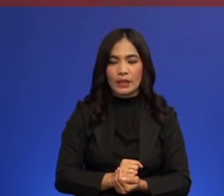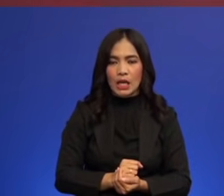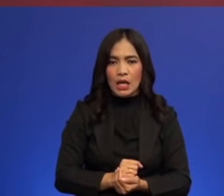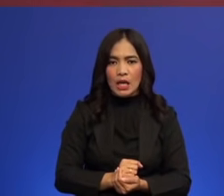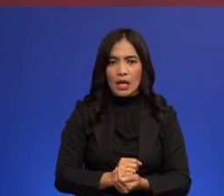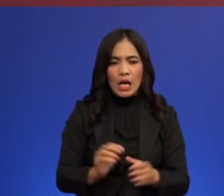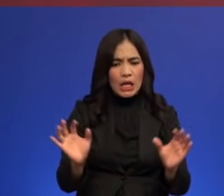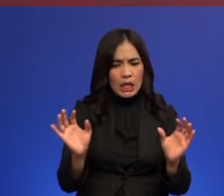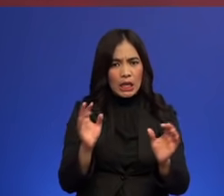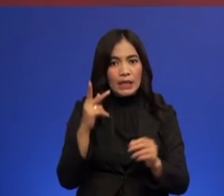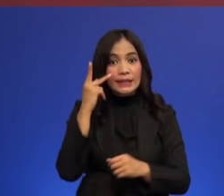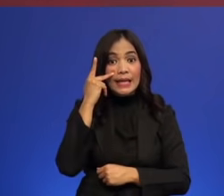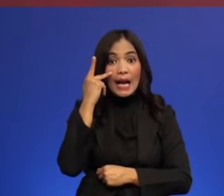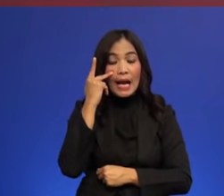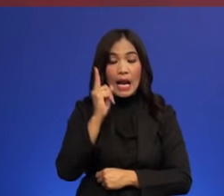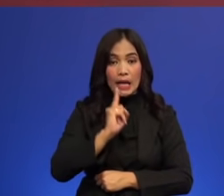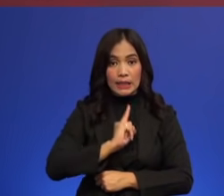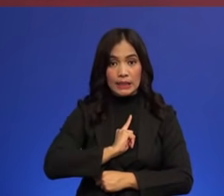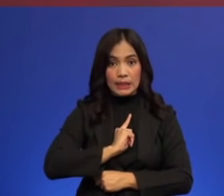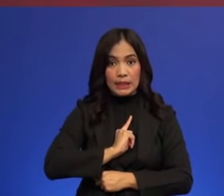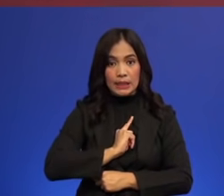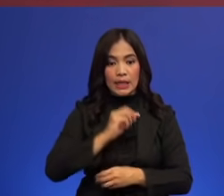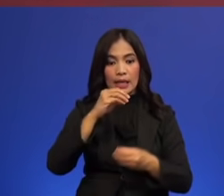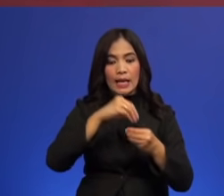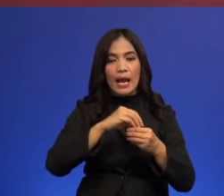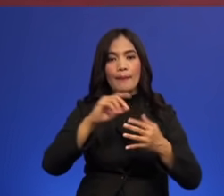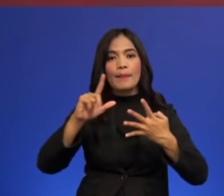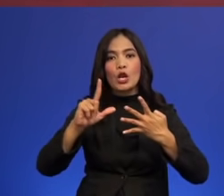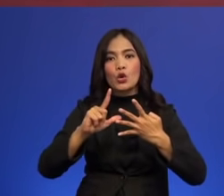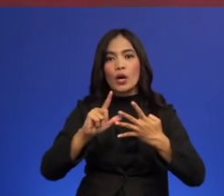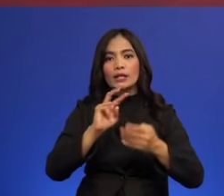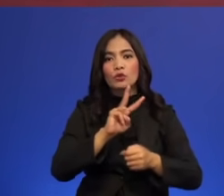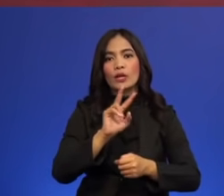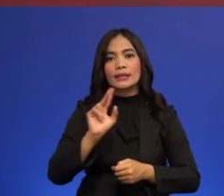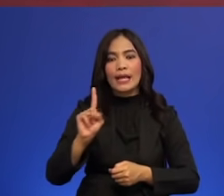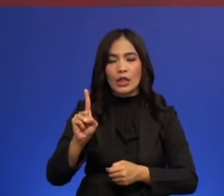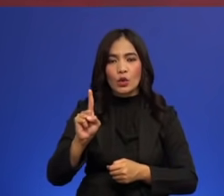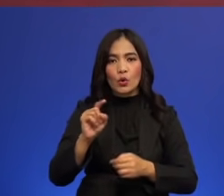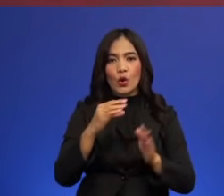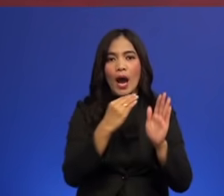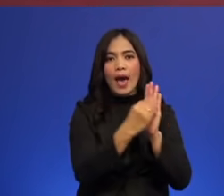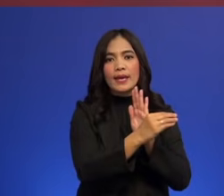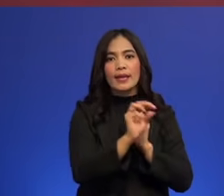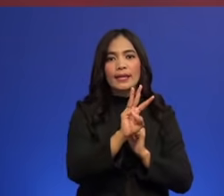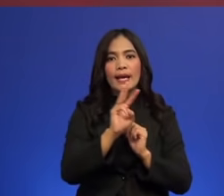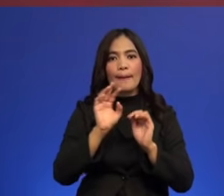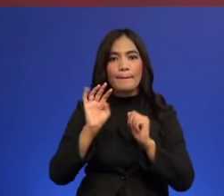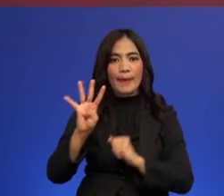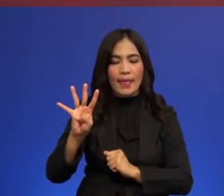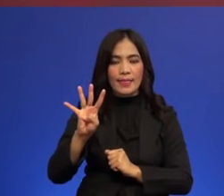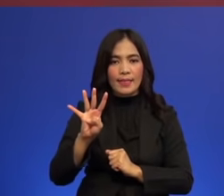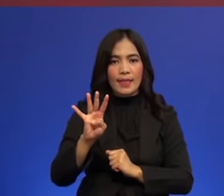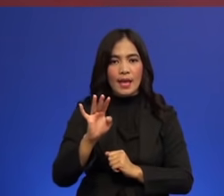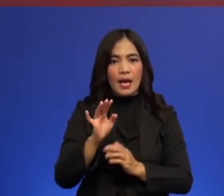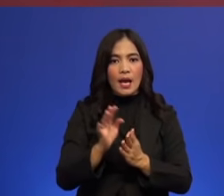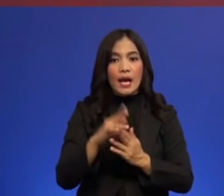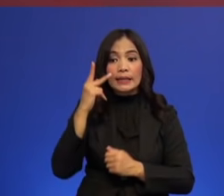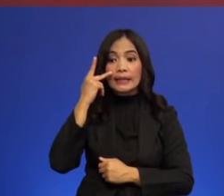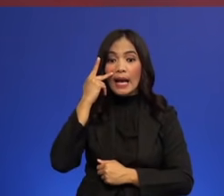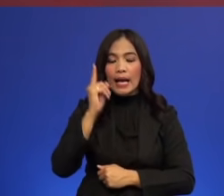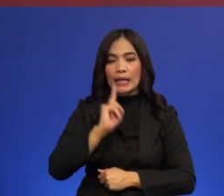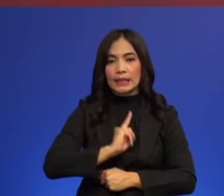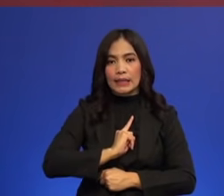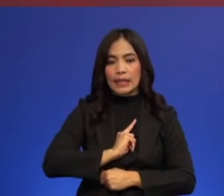Jangan, jagalah dirimu, Lukas 21 ayat 34. Jagalah dirimu supaya hatimu